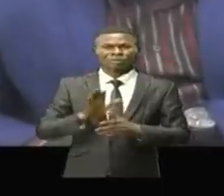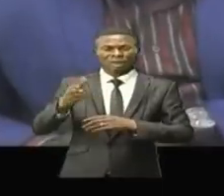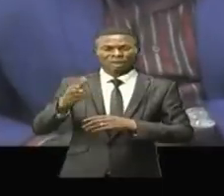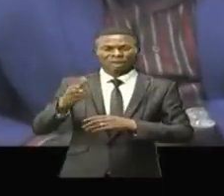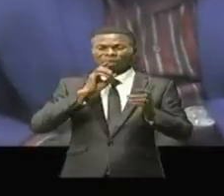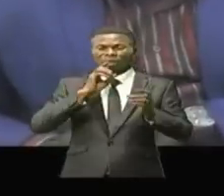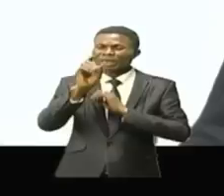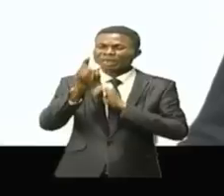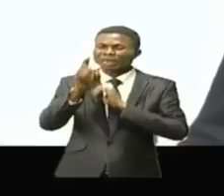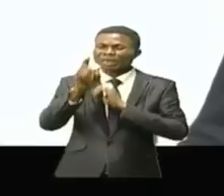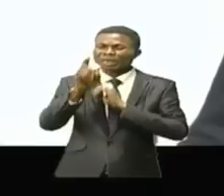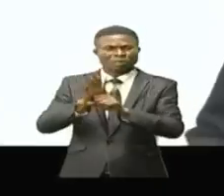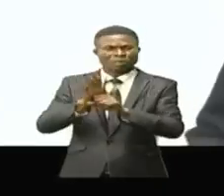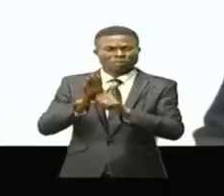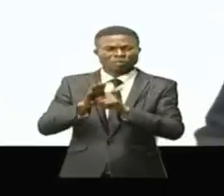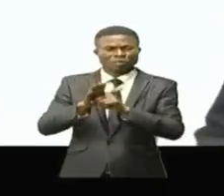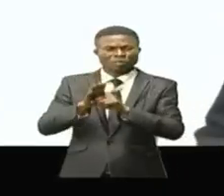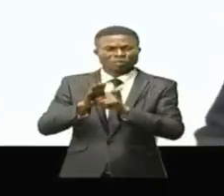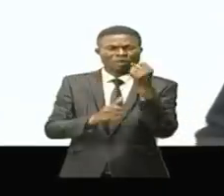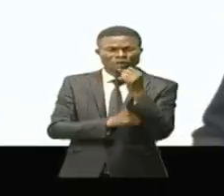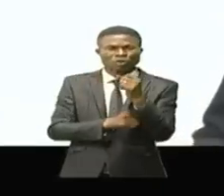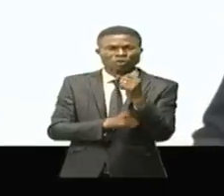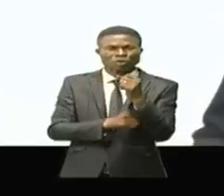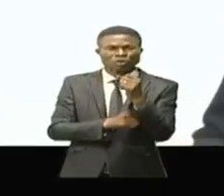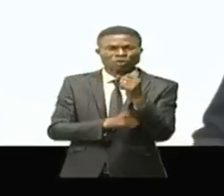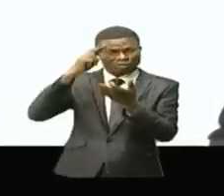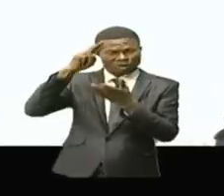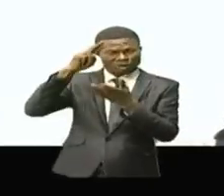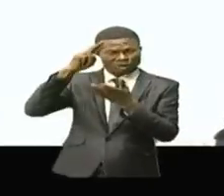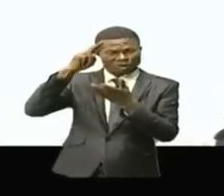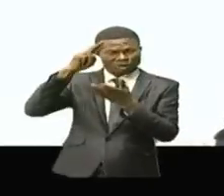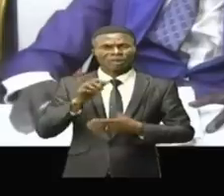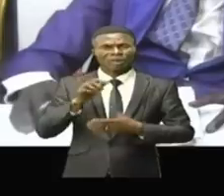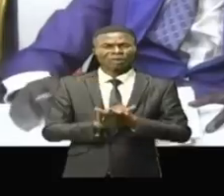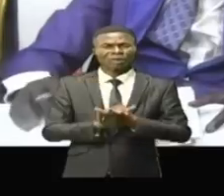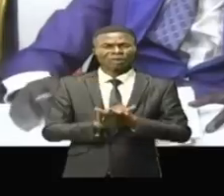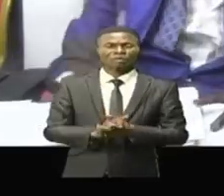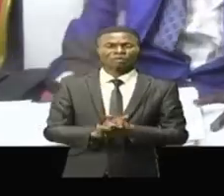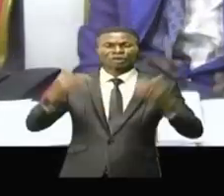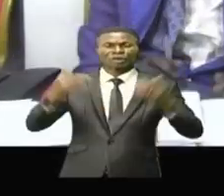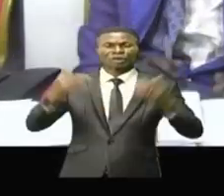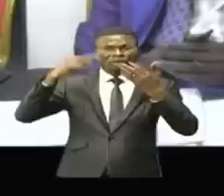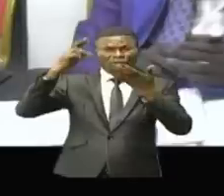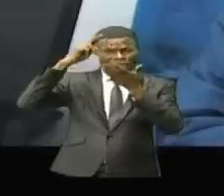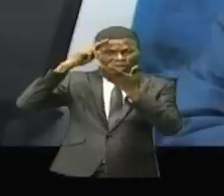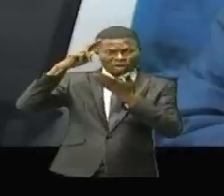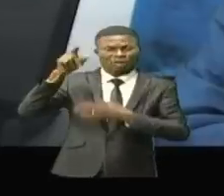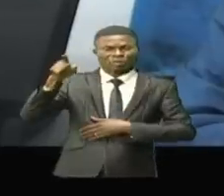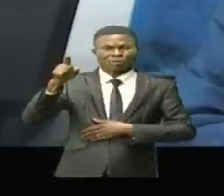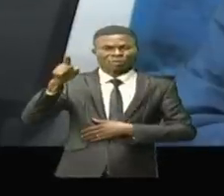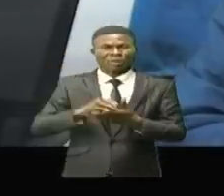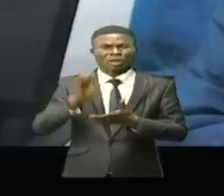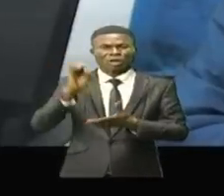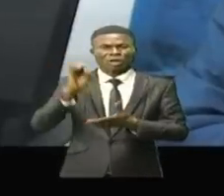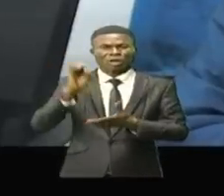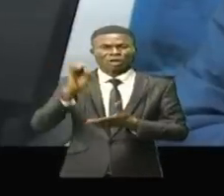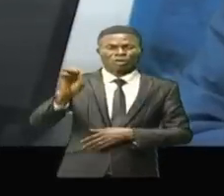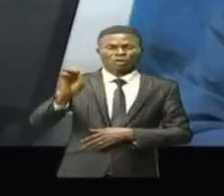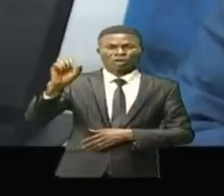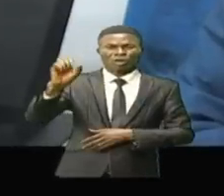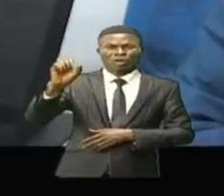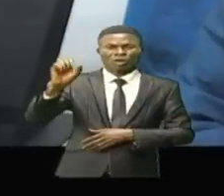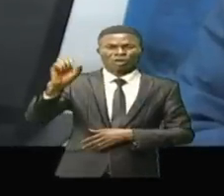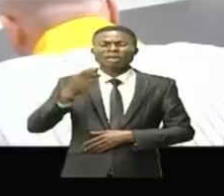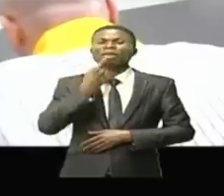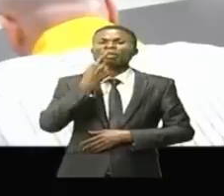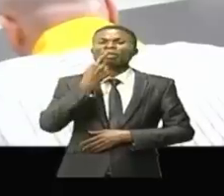des différents membres du comité de gestion de cet alma mater, le recteur magnifique Oscar Nsaman Oluto a souligné